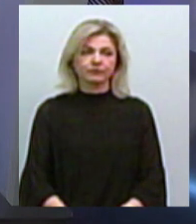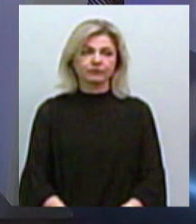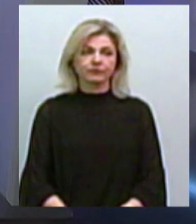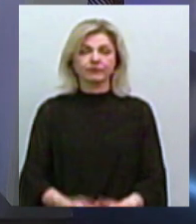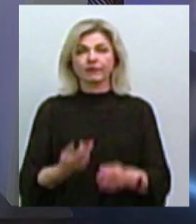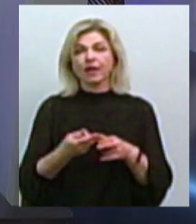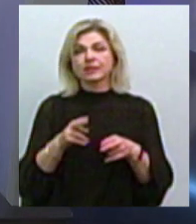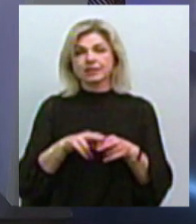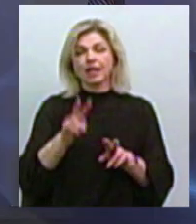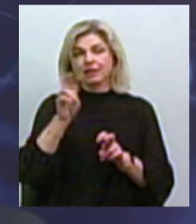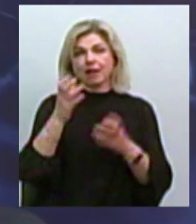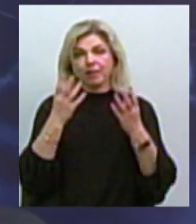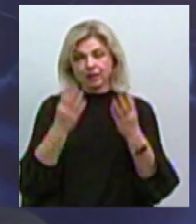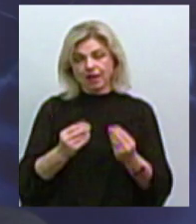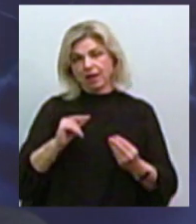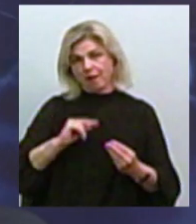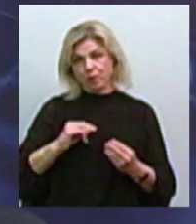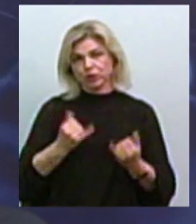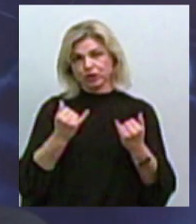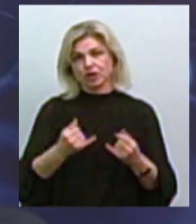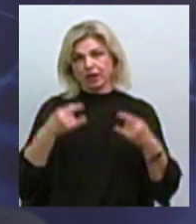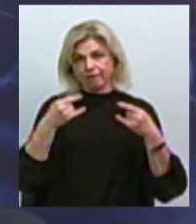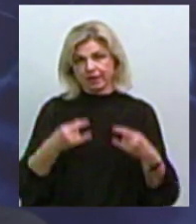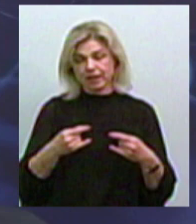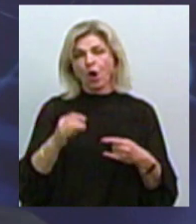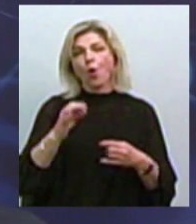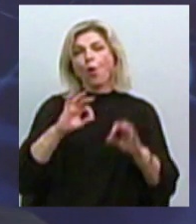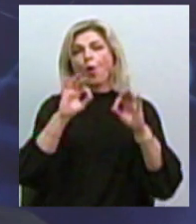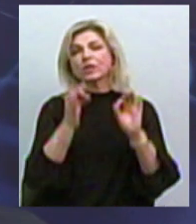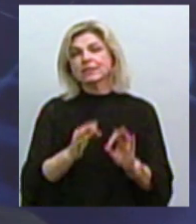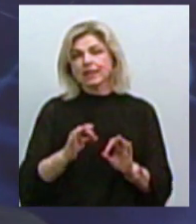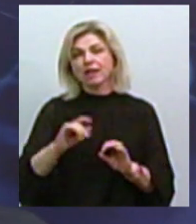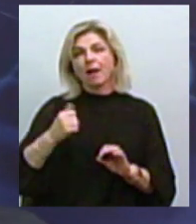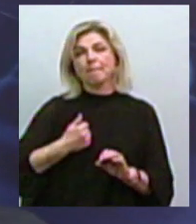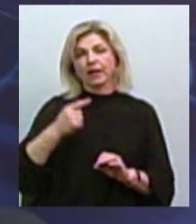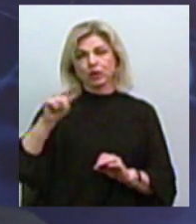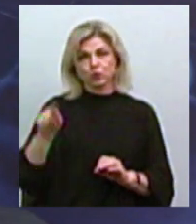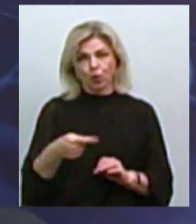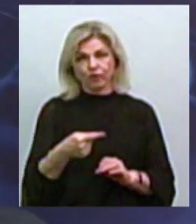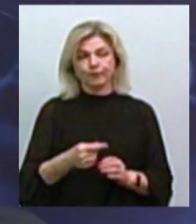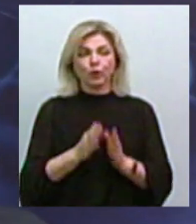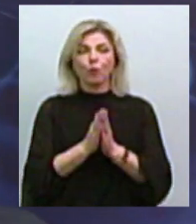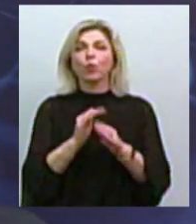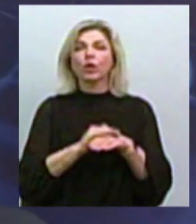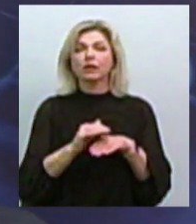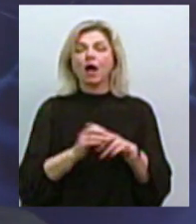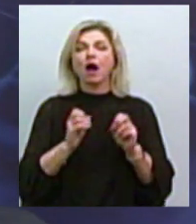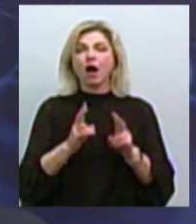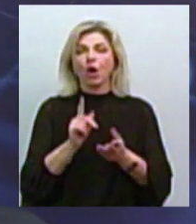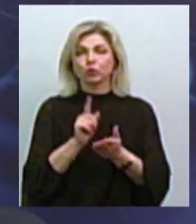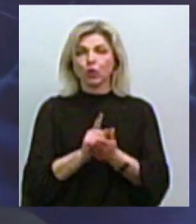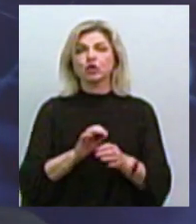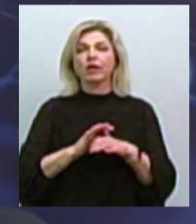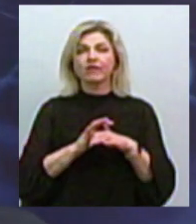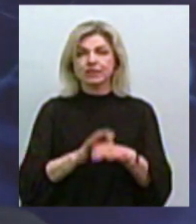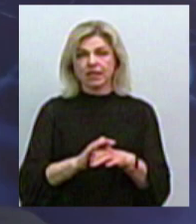Це «Тема дня». Ми працюємо в прямому ефірі. Тема нашого ефіру – осінній призов. Будь ласка, як має діяти людина призовного